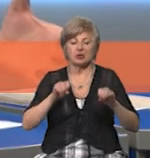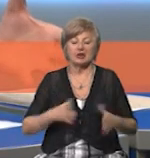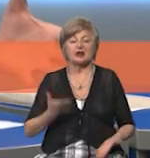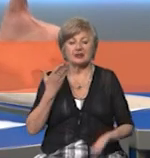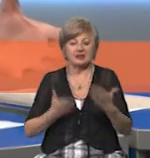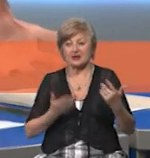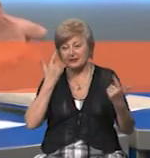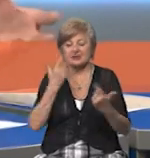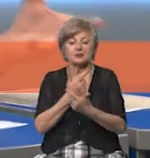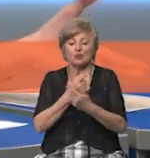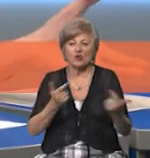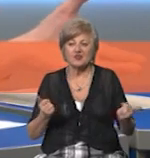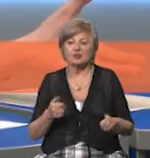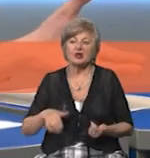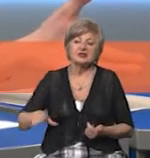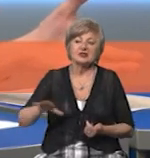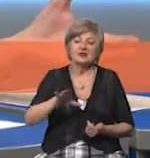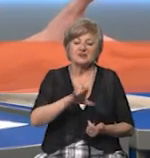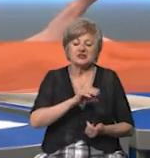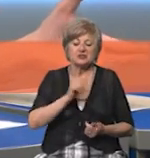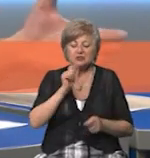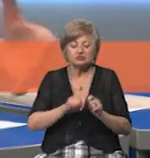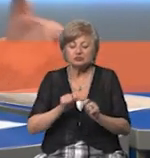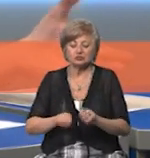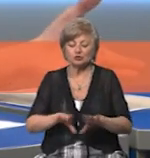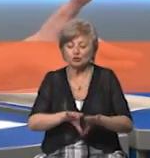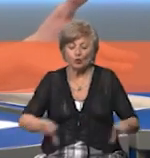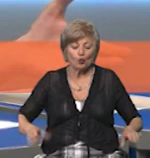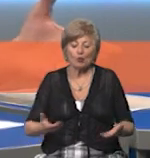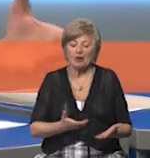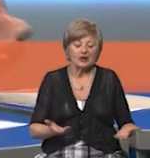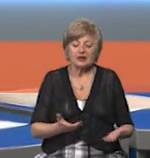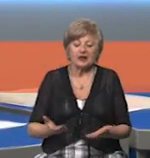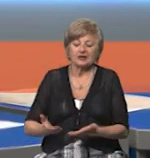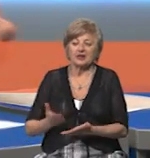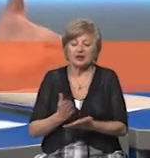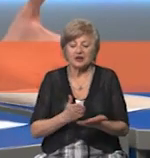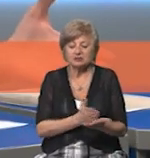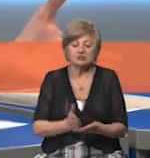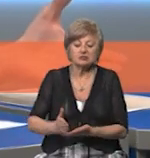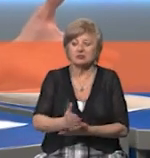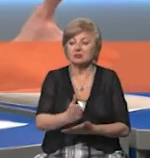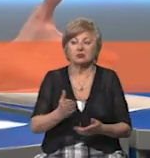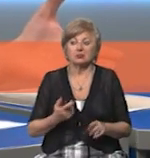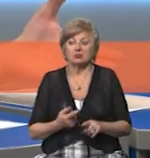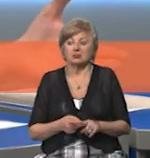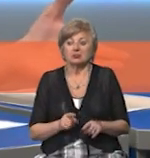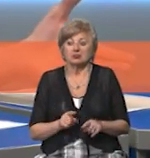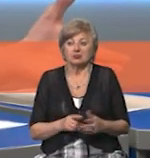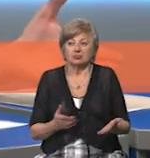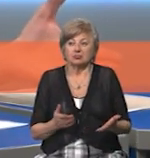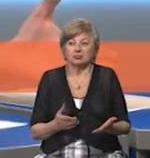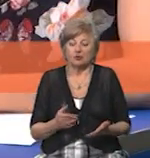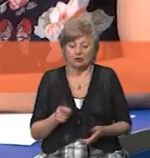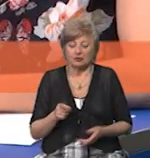проінспектувати всі ці підземні комунікації, всі труби, де вони пролягають, тобто, це все не є нереальним, ми живемо в